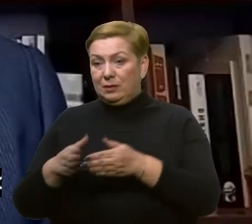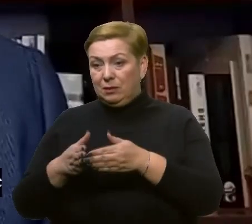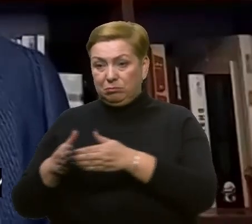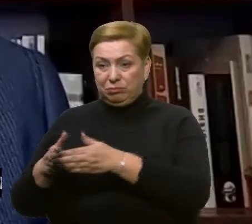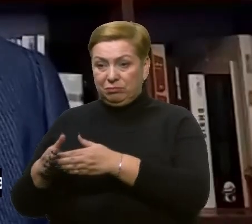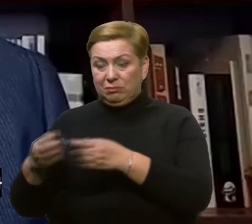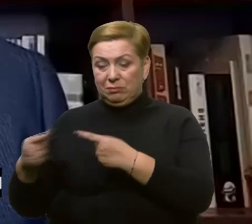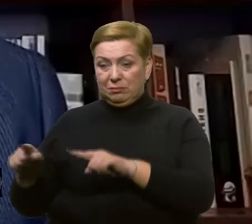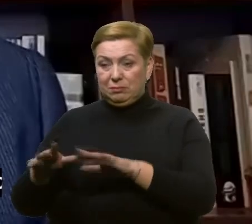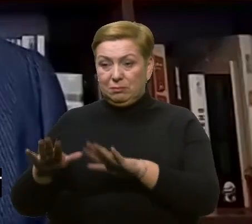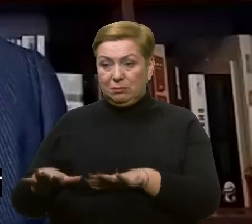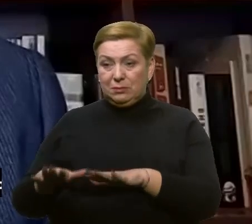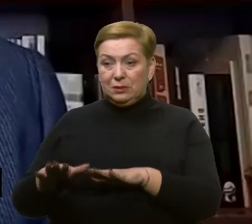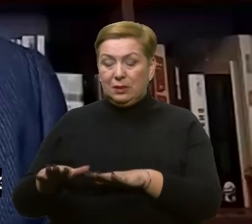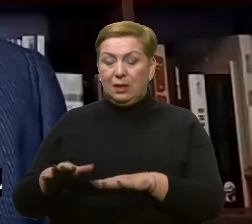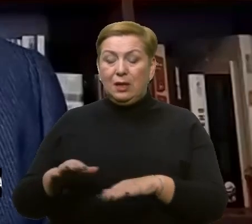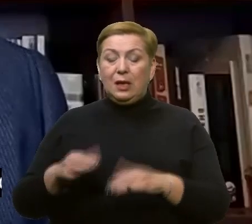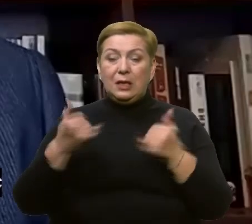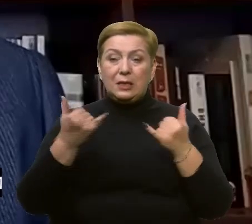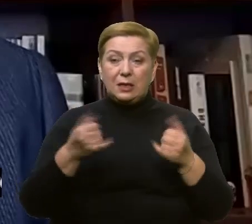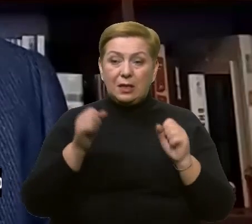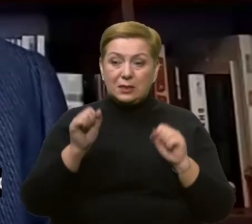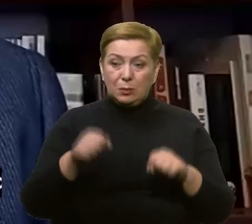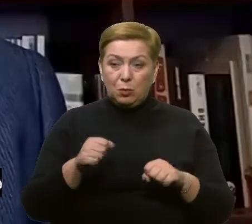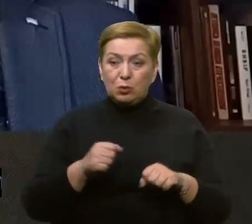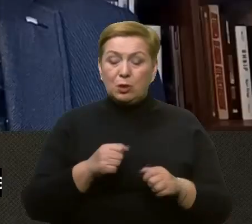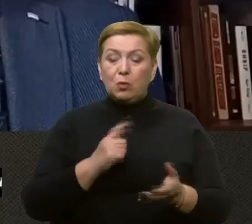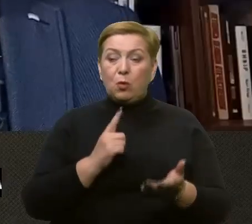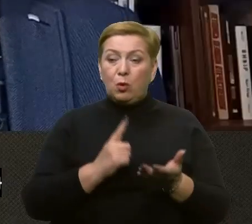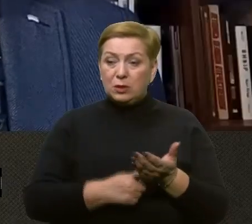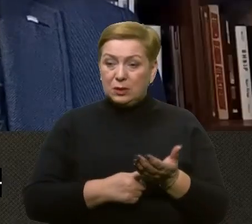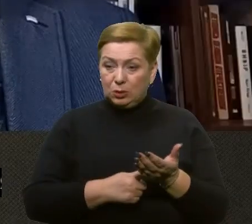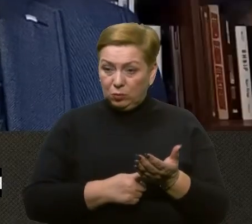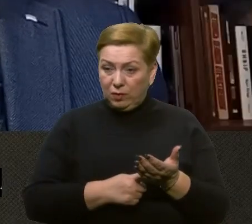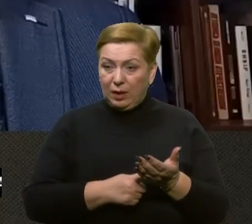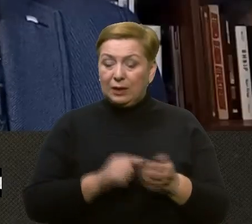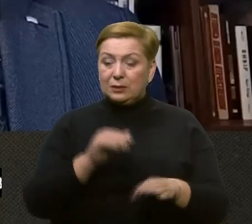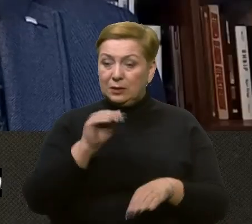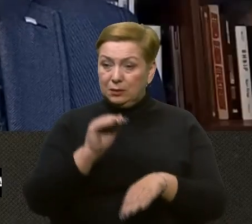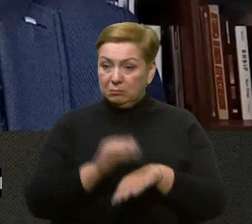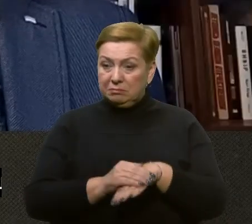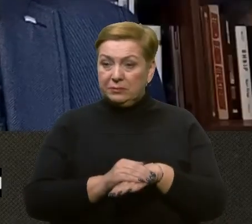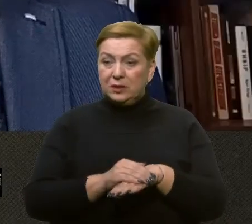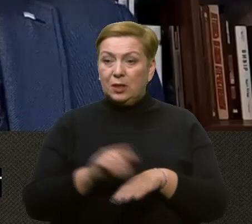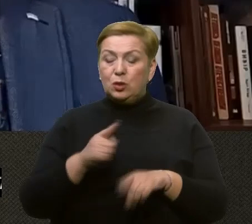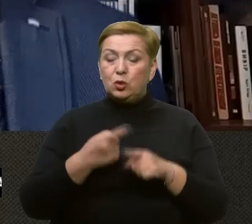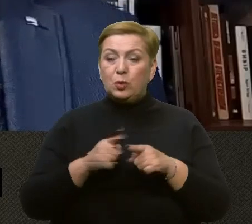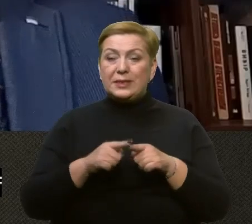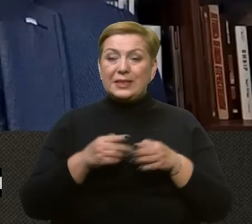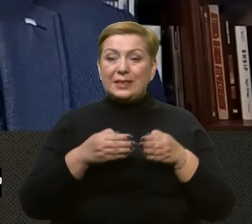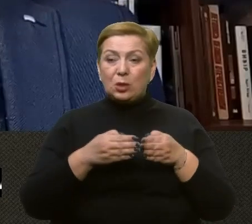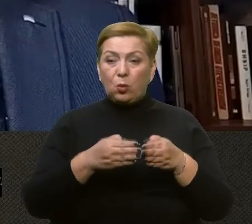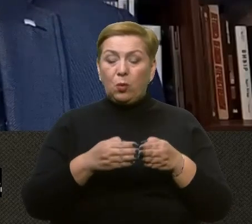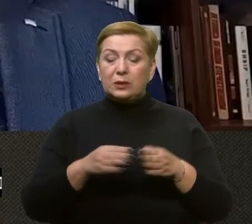І наразі ми можемо констатувати, що якраз тут ці дрони дозволяють